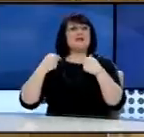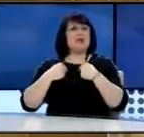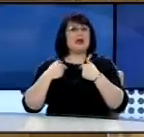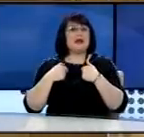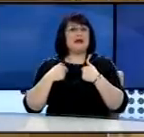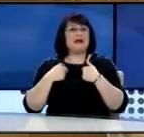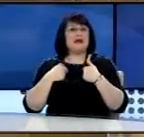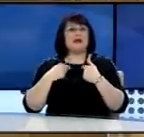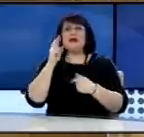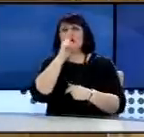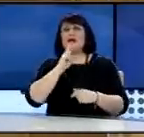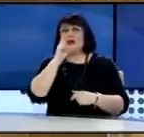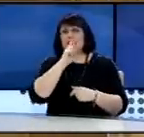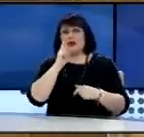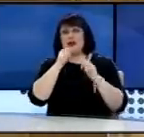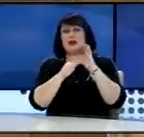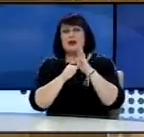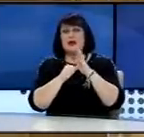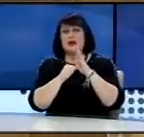και όχι στον Πούτιν και στον Ερντογάν.